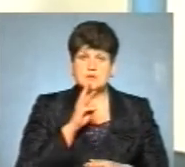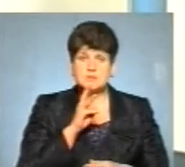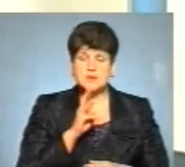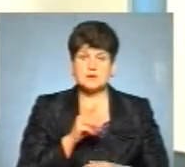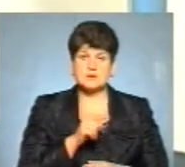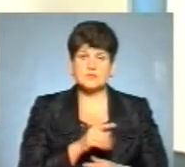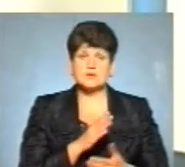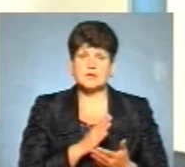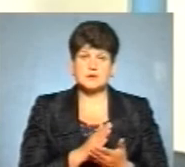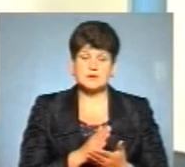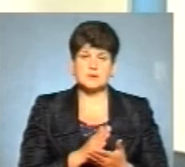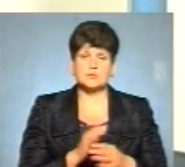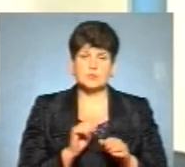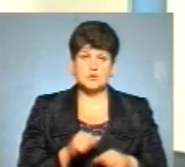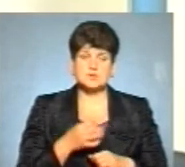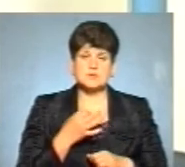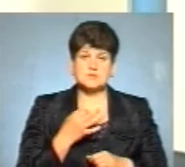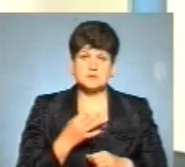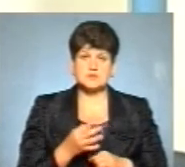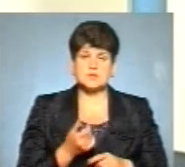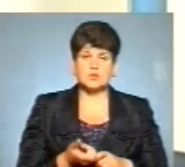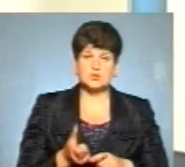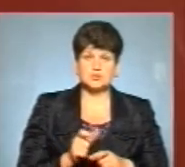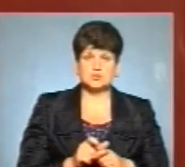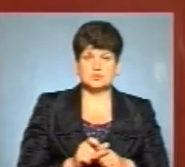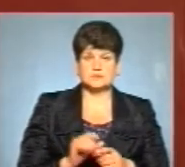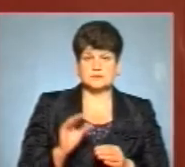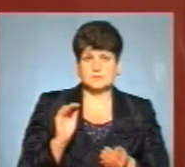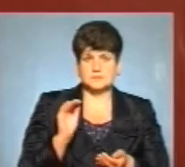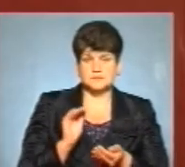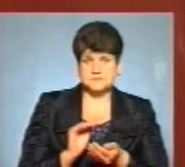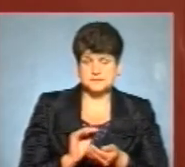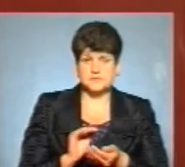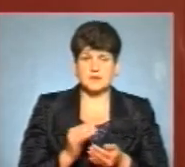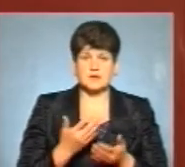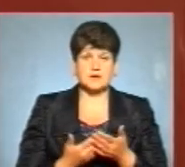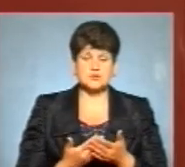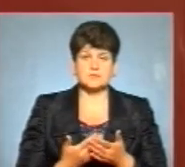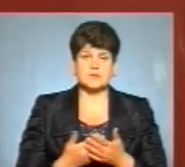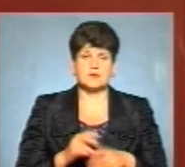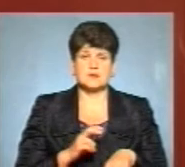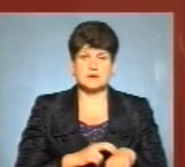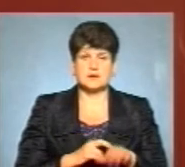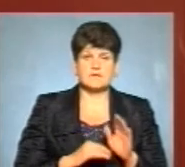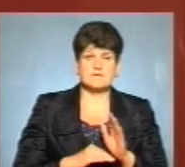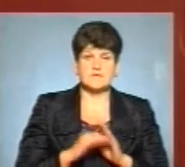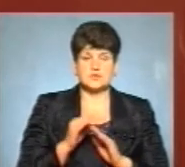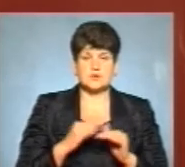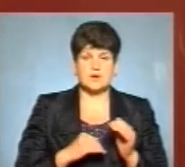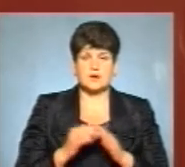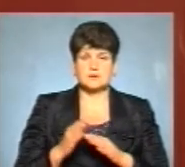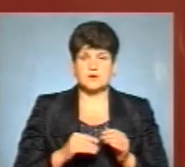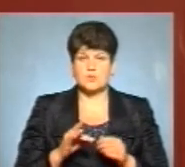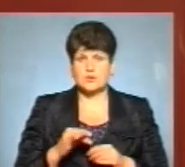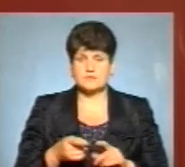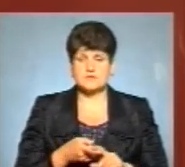є, ну, можна сказати, навіть так дуже низькою. Тобто, якщо лікар вищої категорії в інфекційному